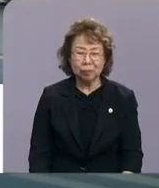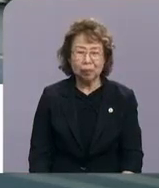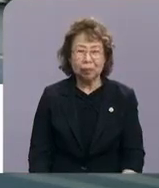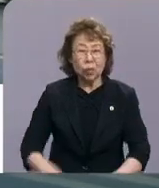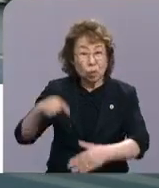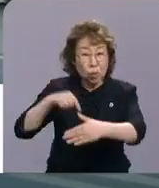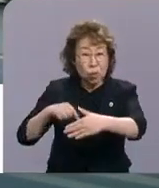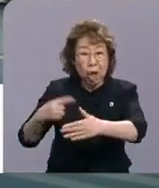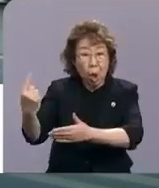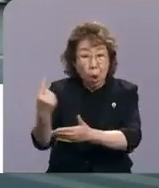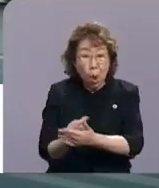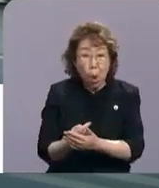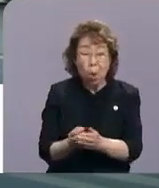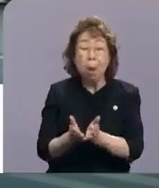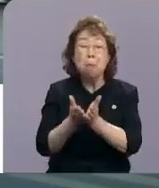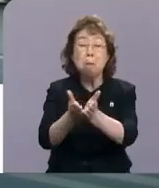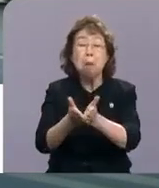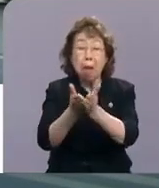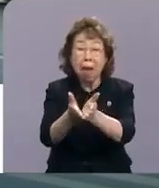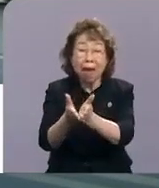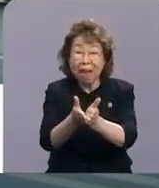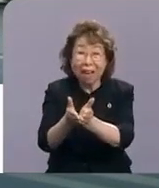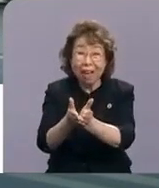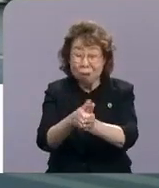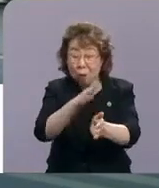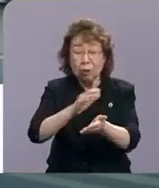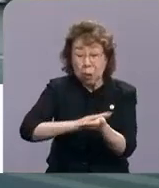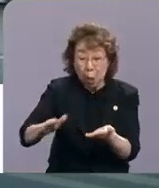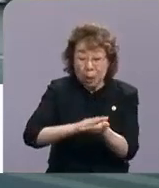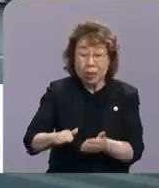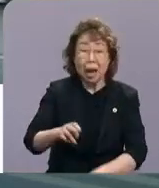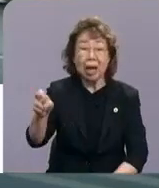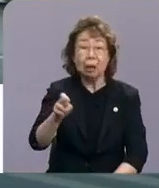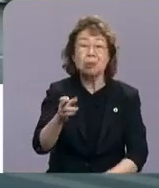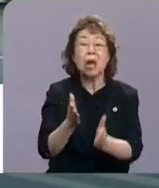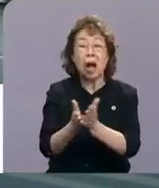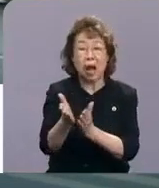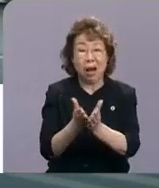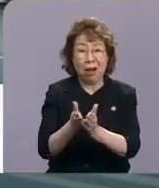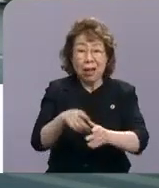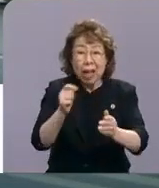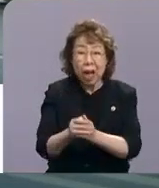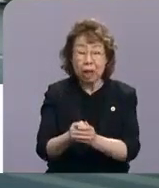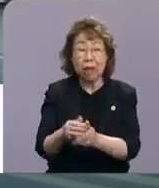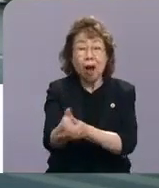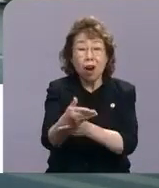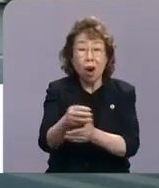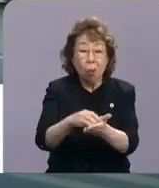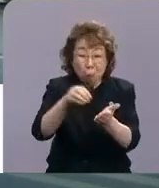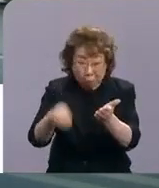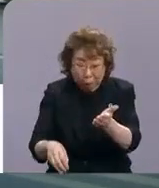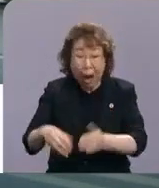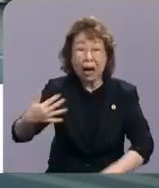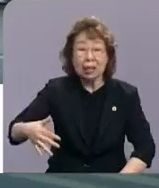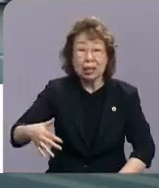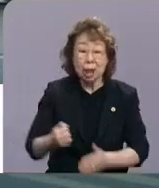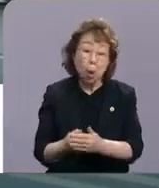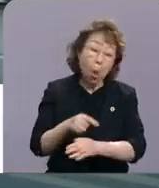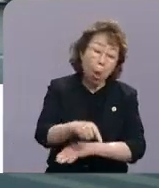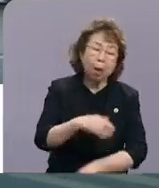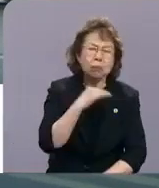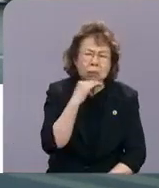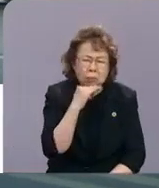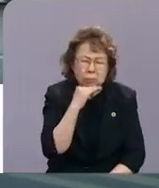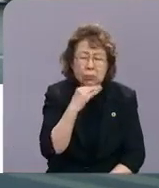국내로 들어오는 원양 수산물의 3분의 1을 처리하는 부산 감천항에서 최근 수산물 하역을 못해 한 달씩 바다에서